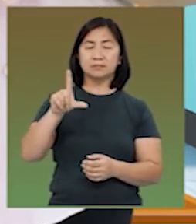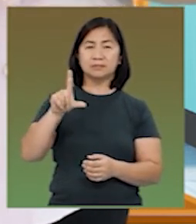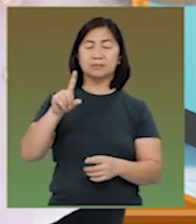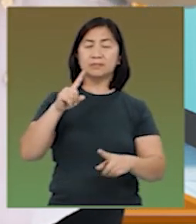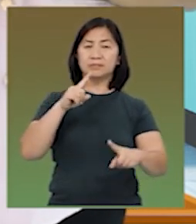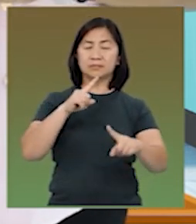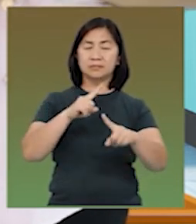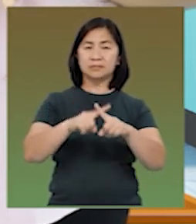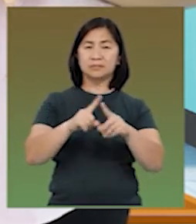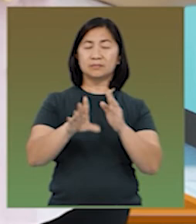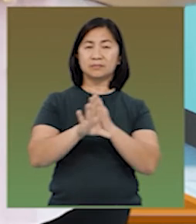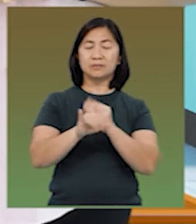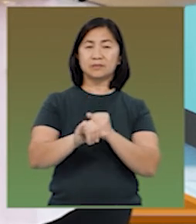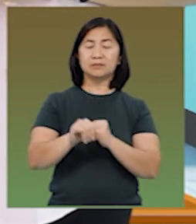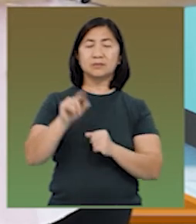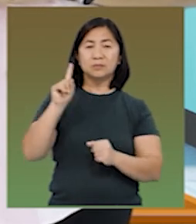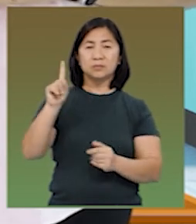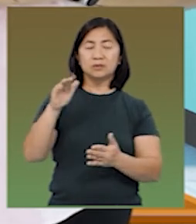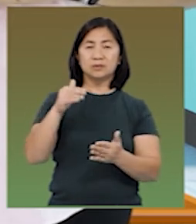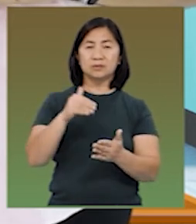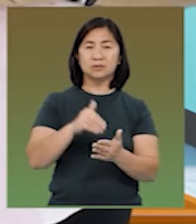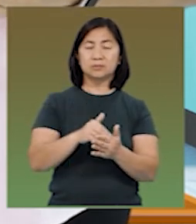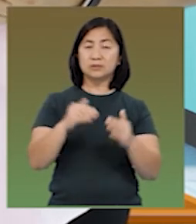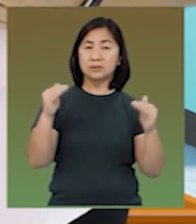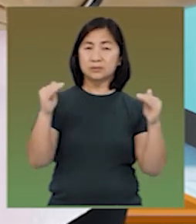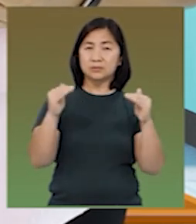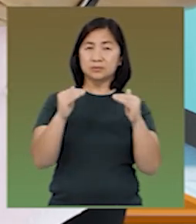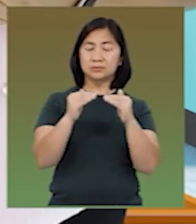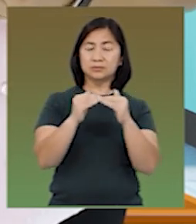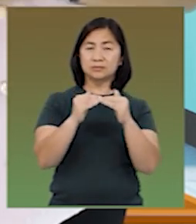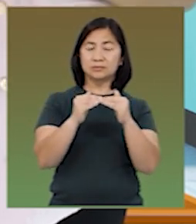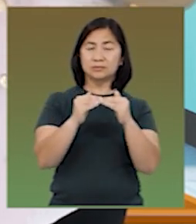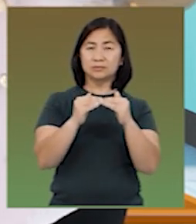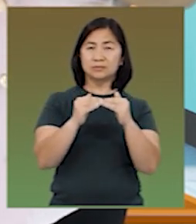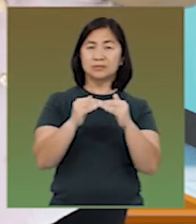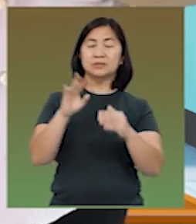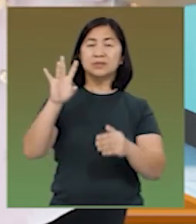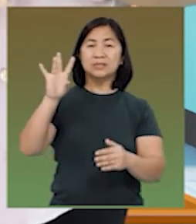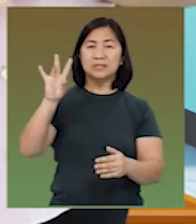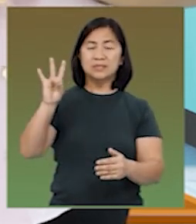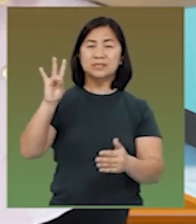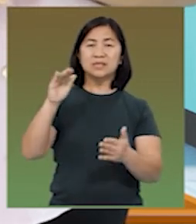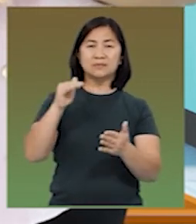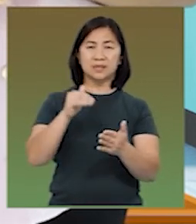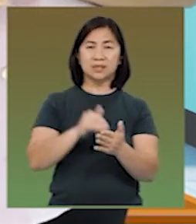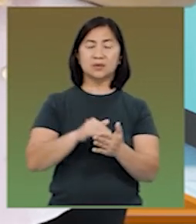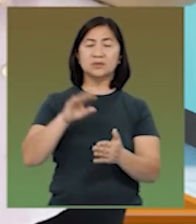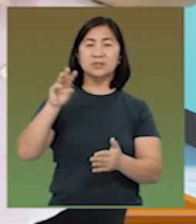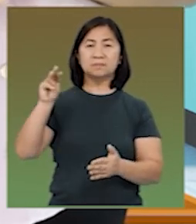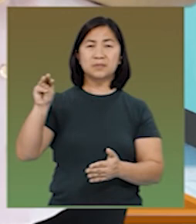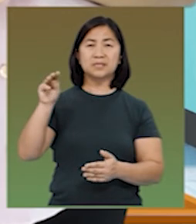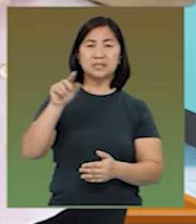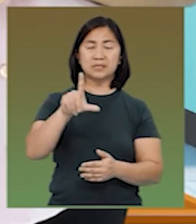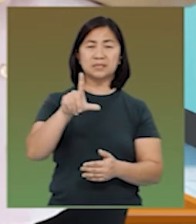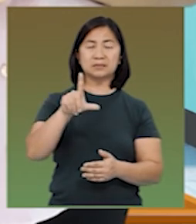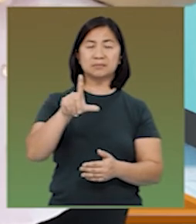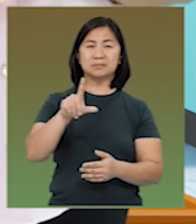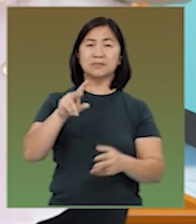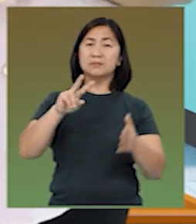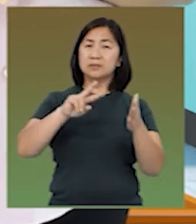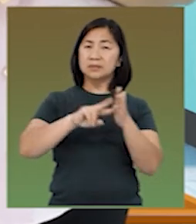liters multiplied by 1,000 is equal to 7,000